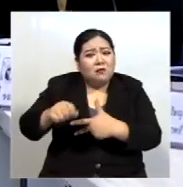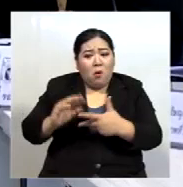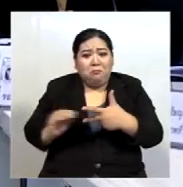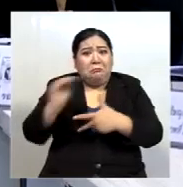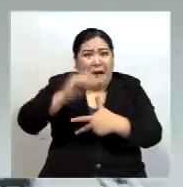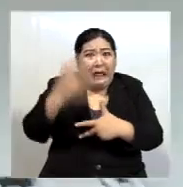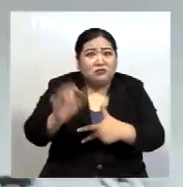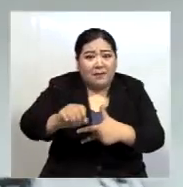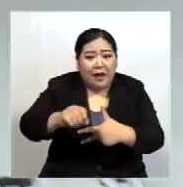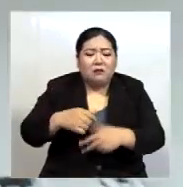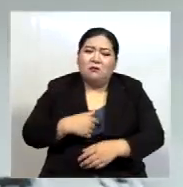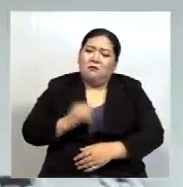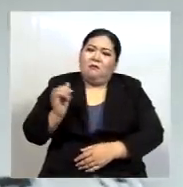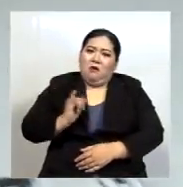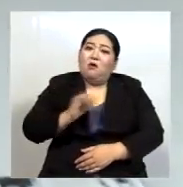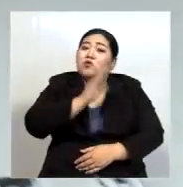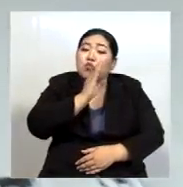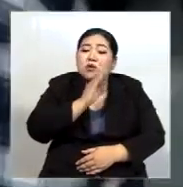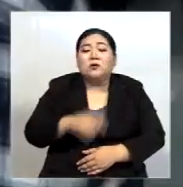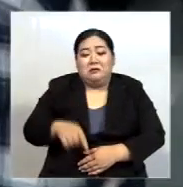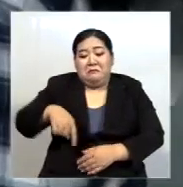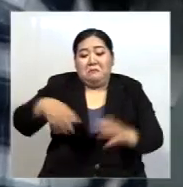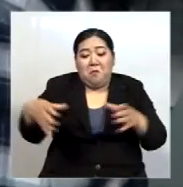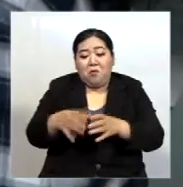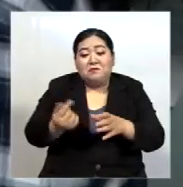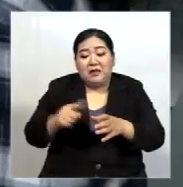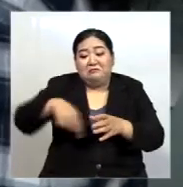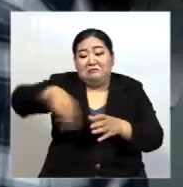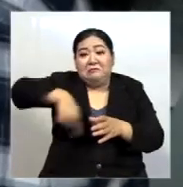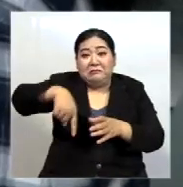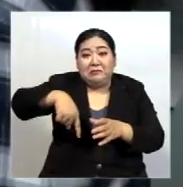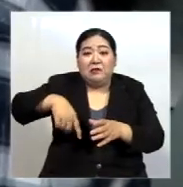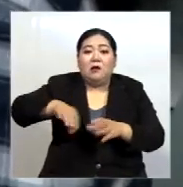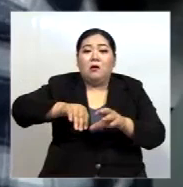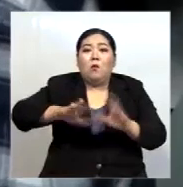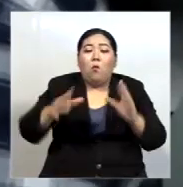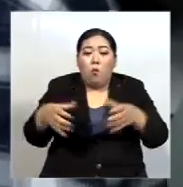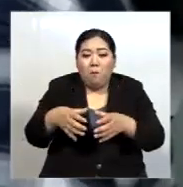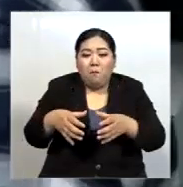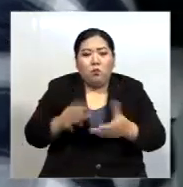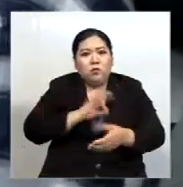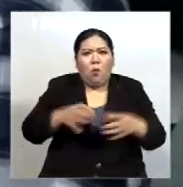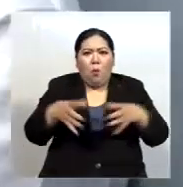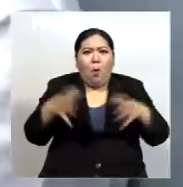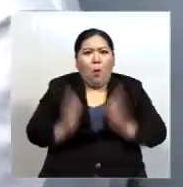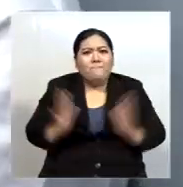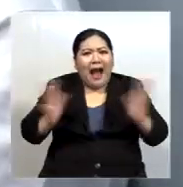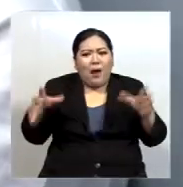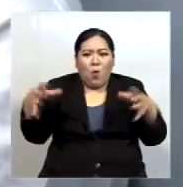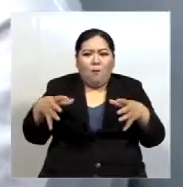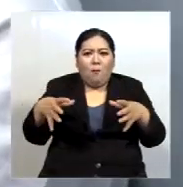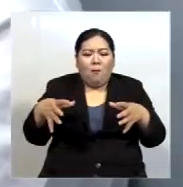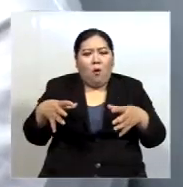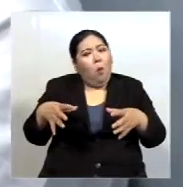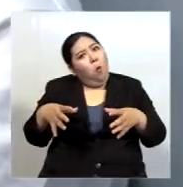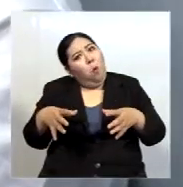เปรดเดอร์หรือไม่นะฮะเพราะว่าถ้าเกิดเป็นซูเปอร์สเปรดเดอร์มีการติดต่อกันจากคนสู่คนเป็นกลุ่มเป็นก้อนเนี่ยอาจจะทำให้การพิ